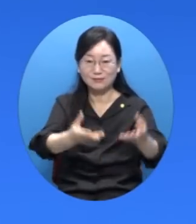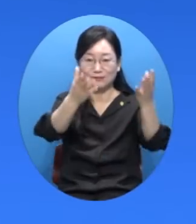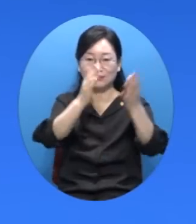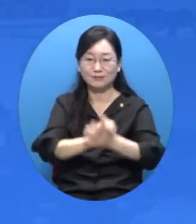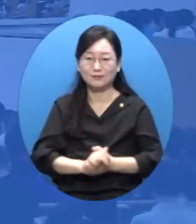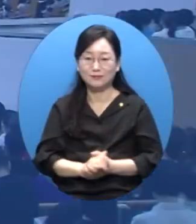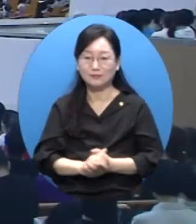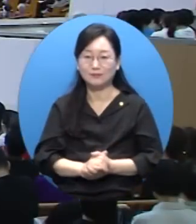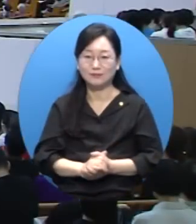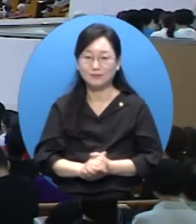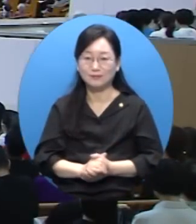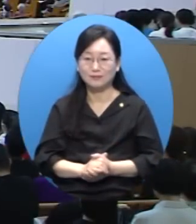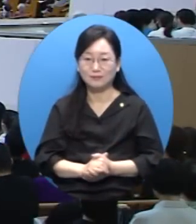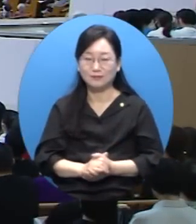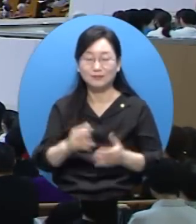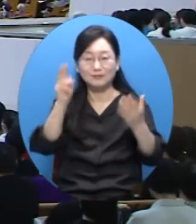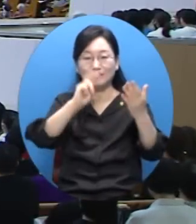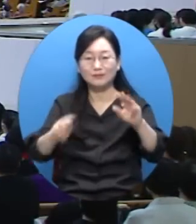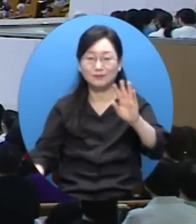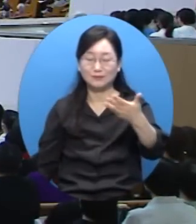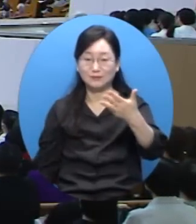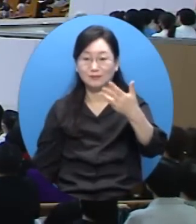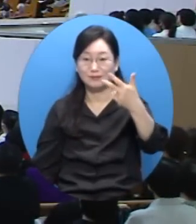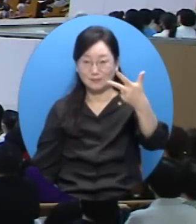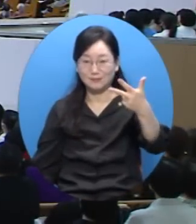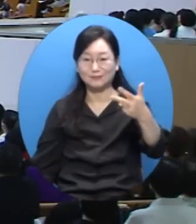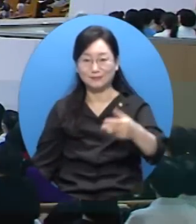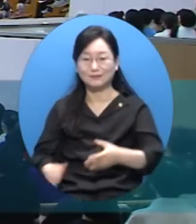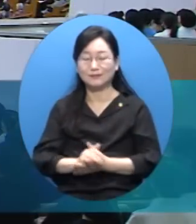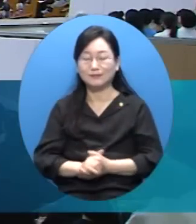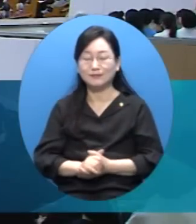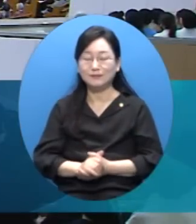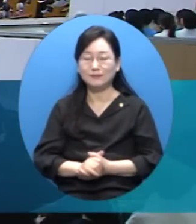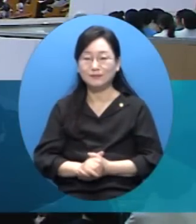축원합니다. 찬송가 407장 우리 함께 부르겠습니다.